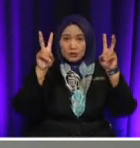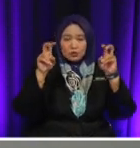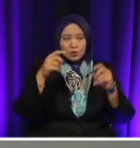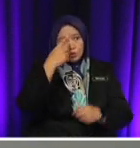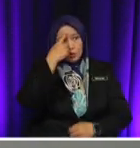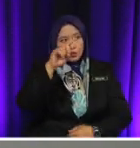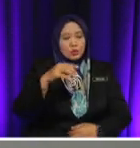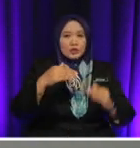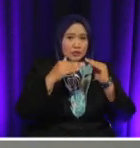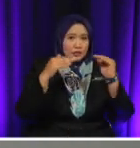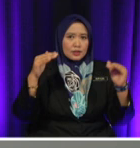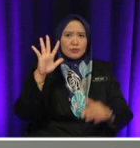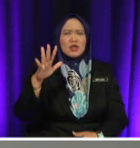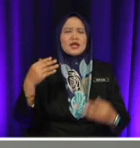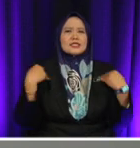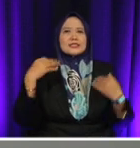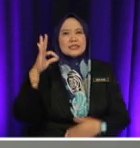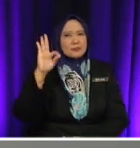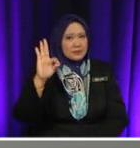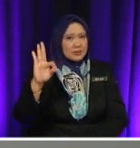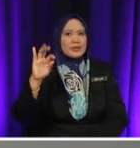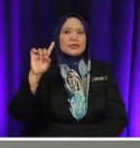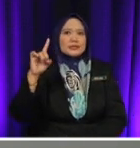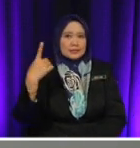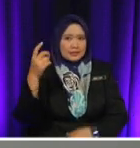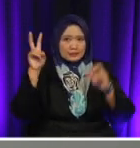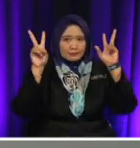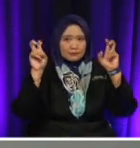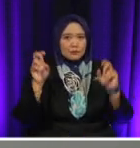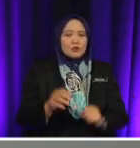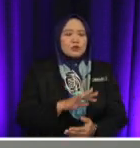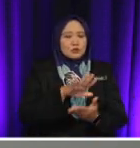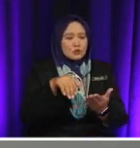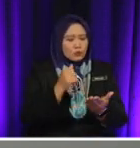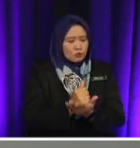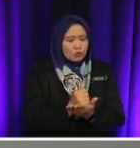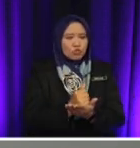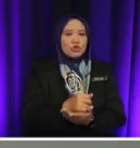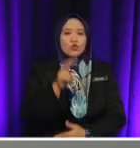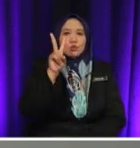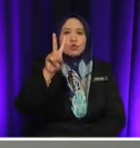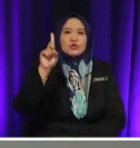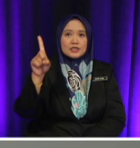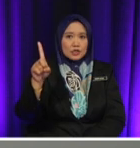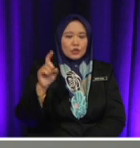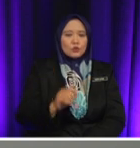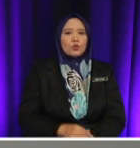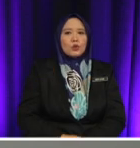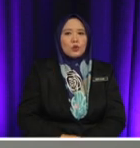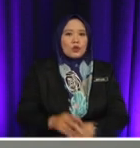dan babnya ada bab sahaja so jumlah bab keseluruhan adalah 21 bab